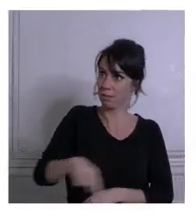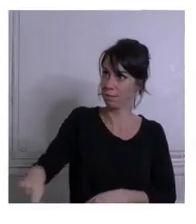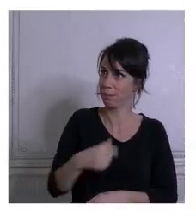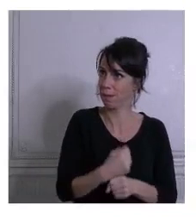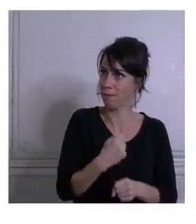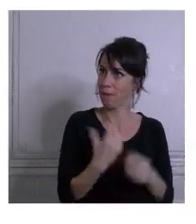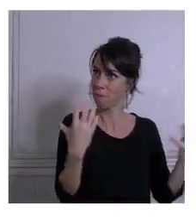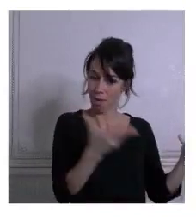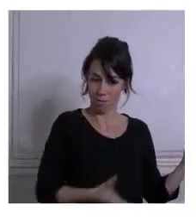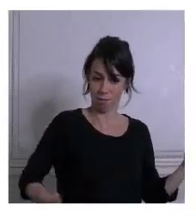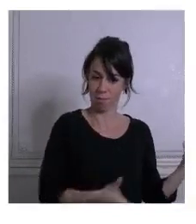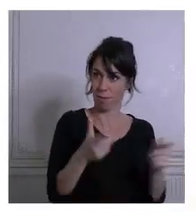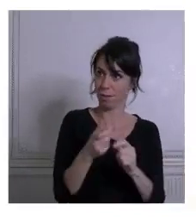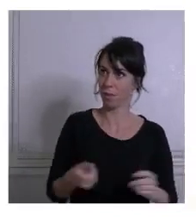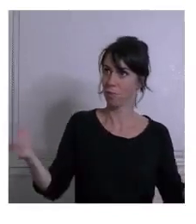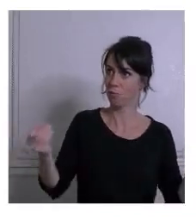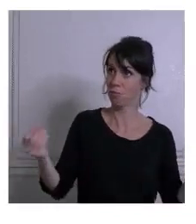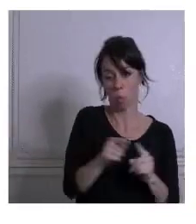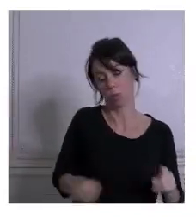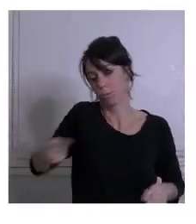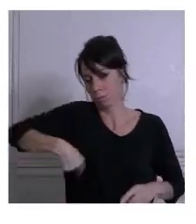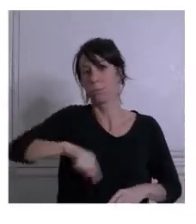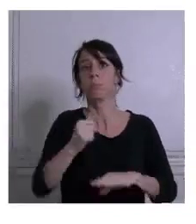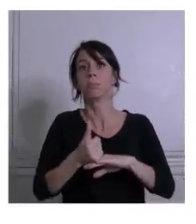observé, comme vous,